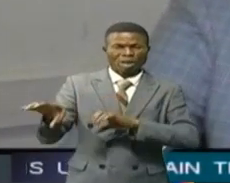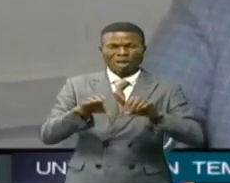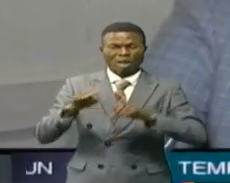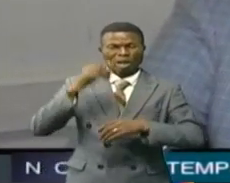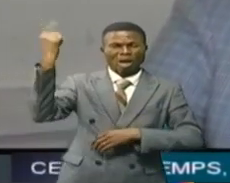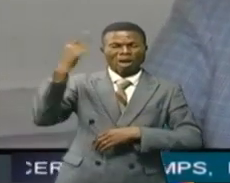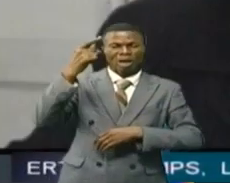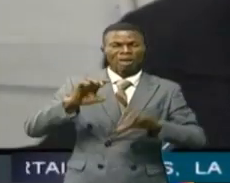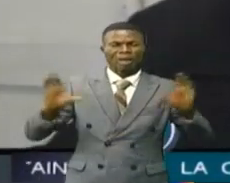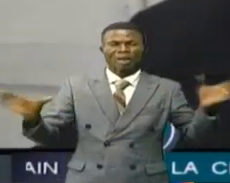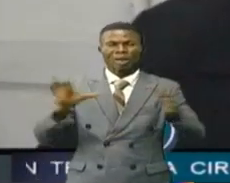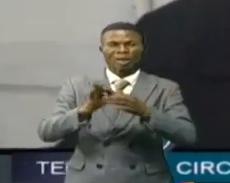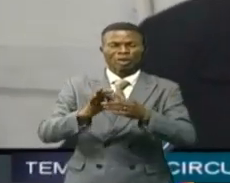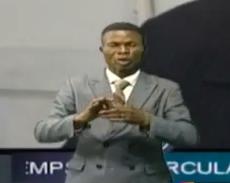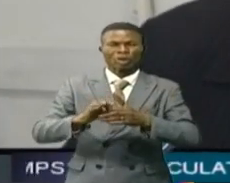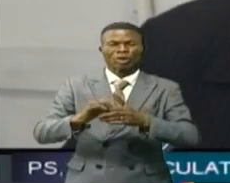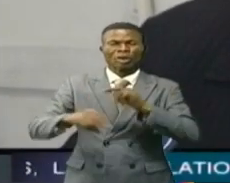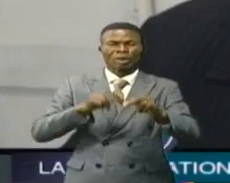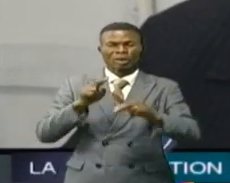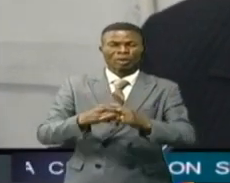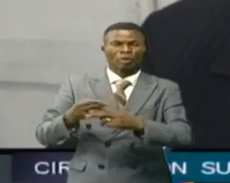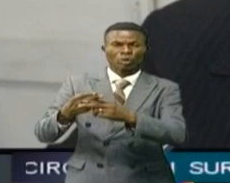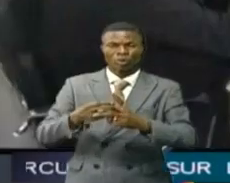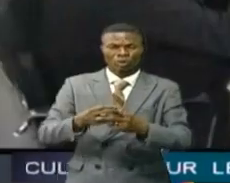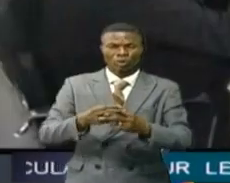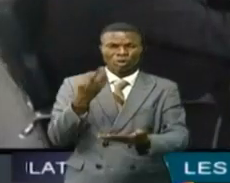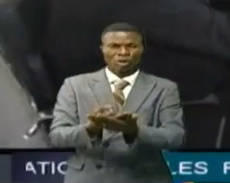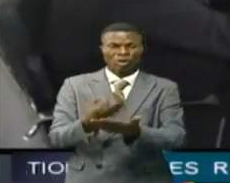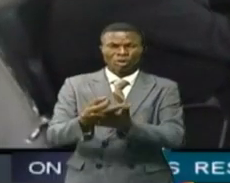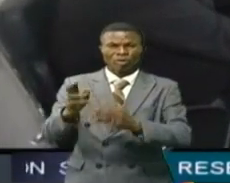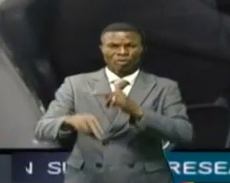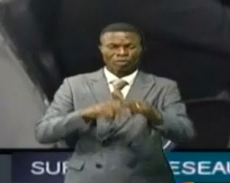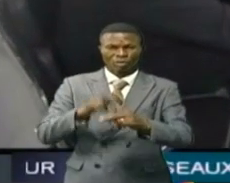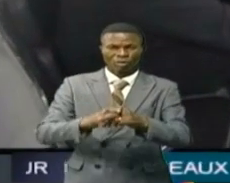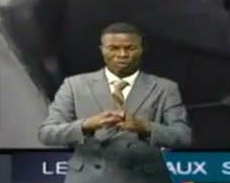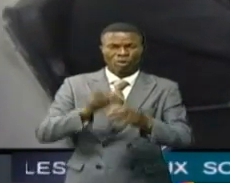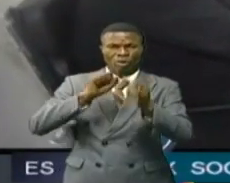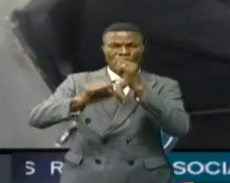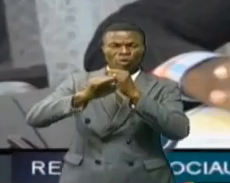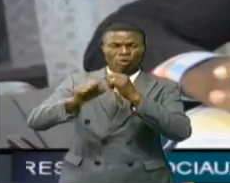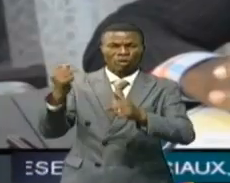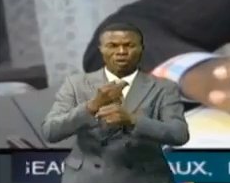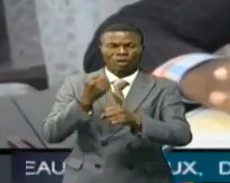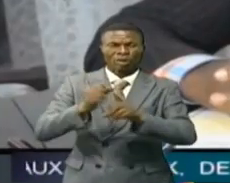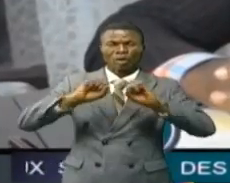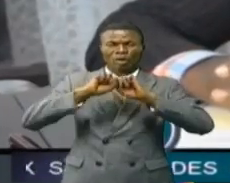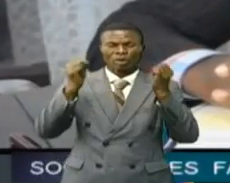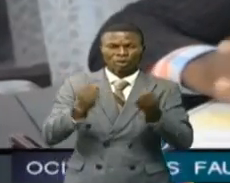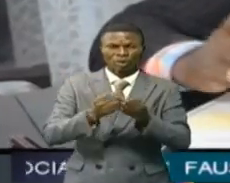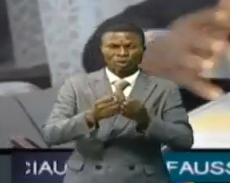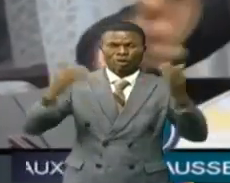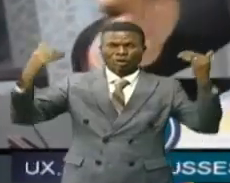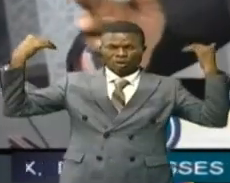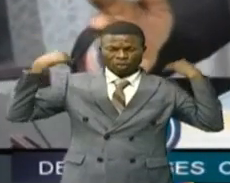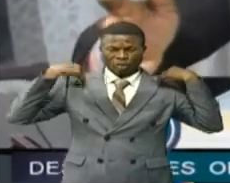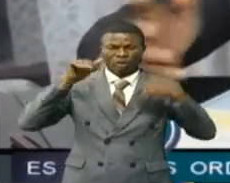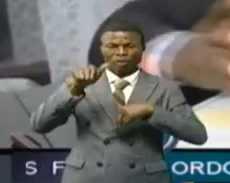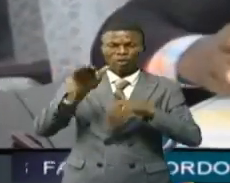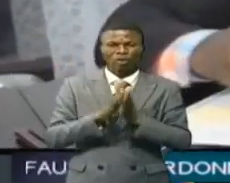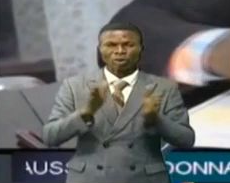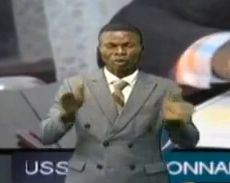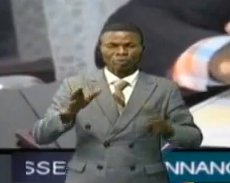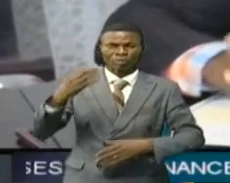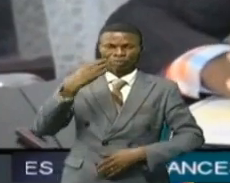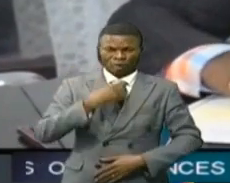solidarité nationale, sous la supervision du Fonds national de promotion des services sociaux, dirigé par le directeur général,